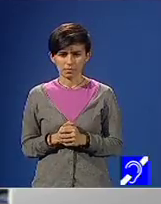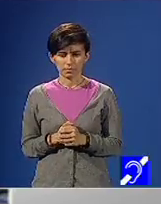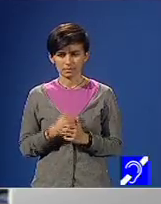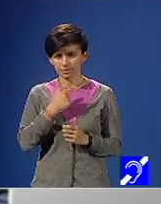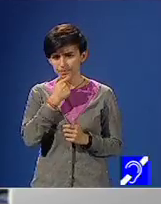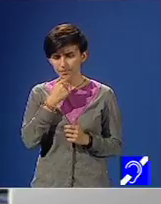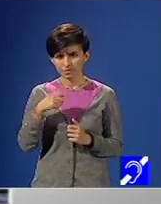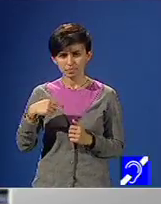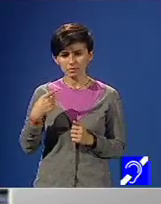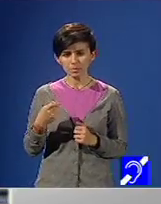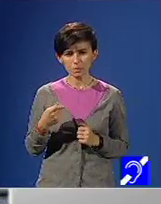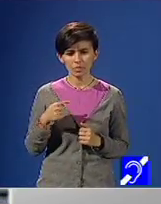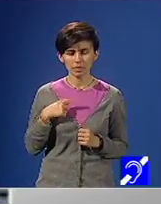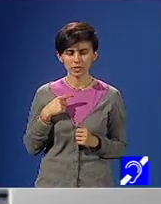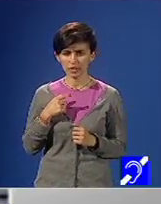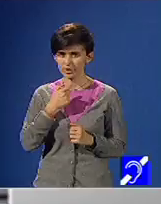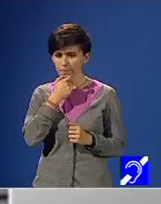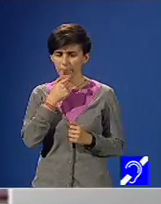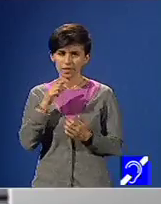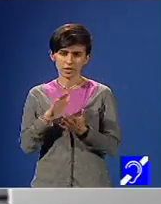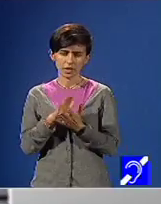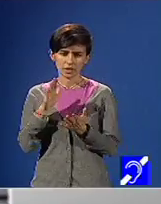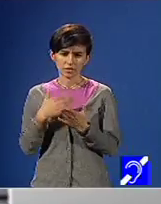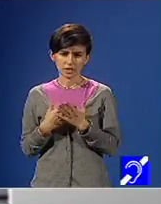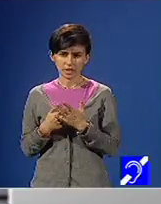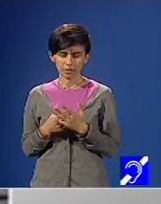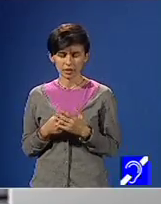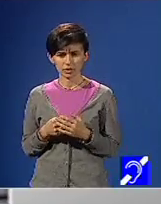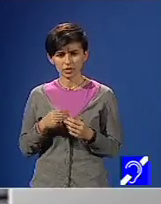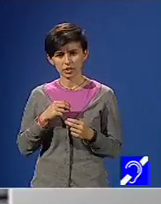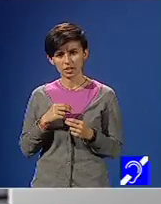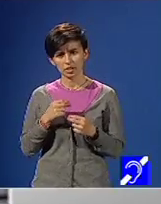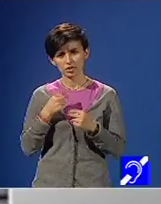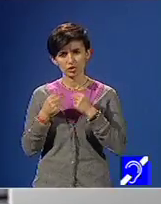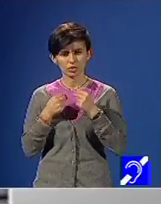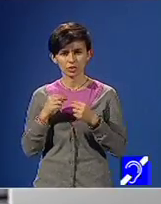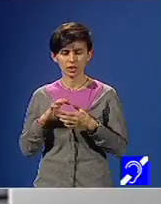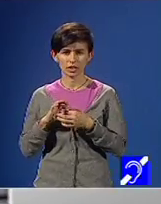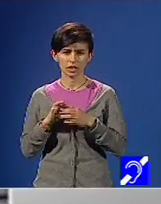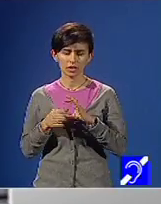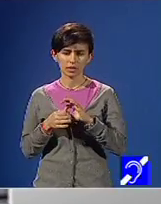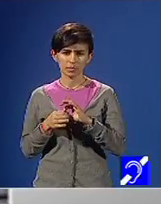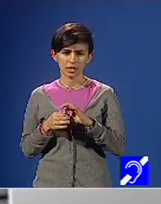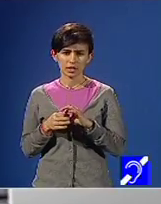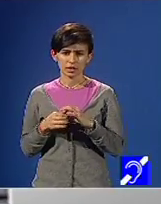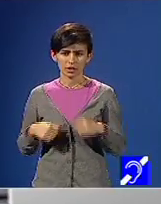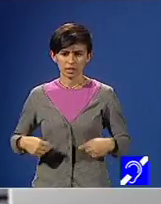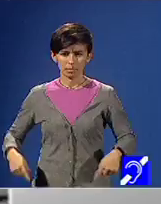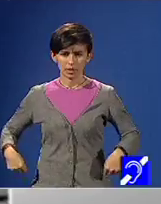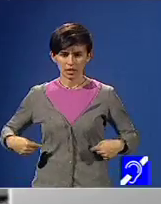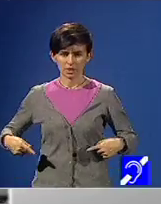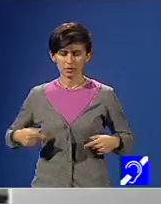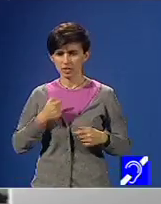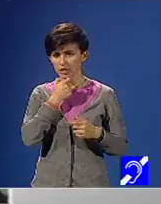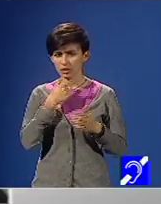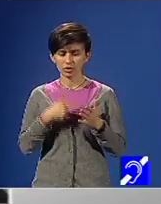este anul de calificare pentru Jocurile Paralimpice din 2020, unde sperăm să avem cât mai